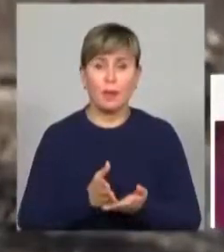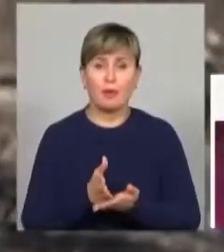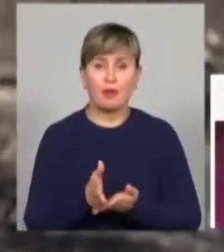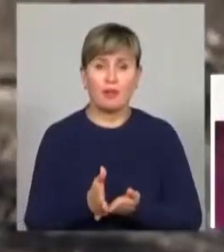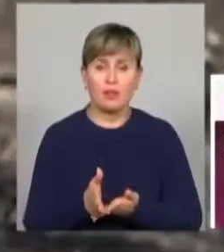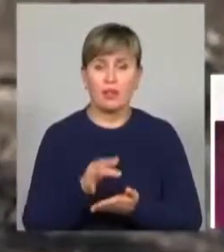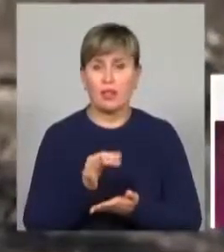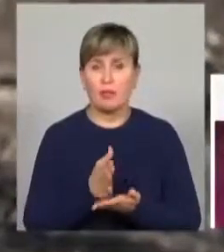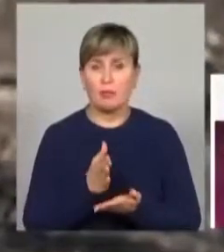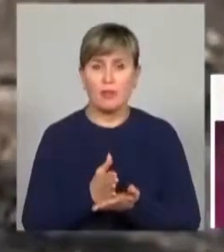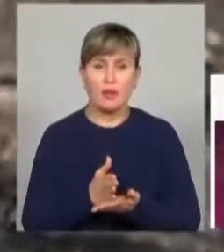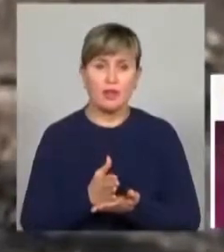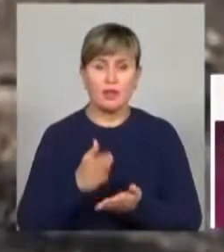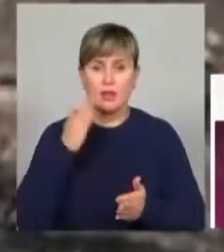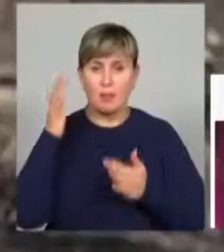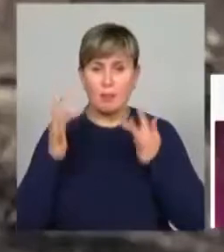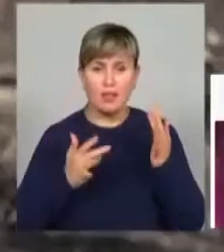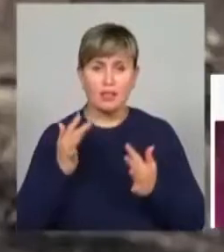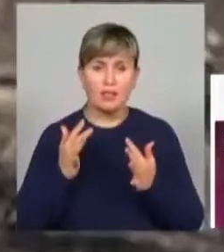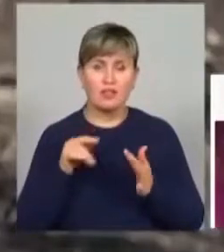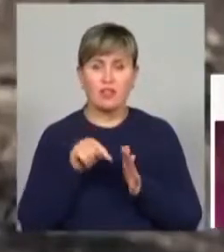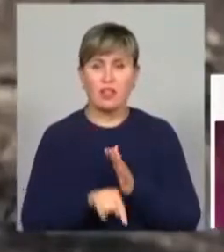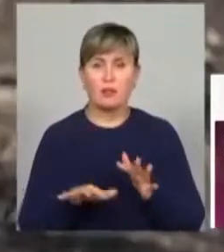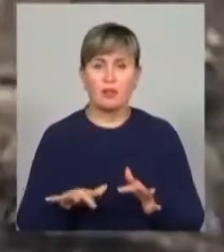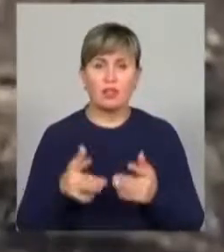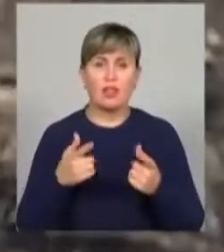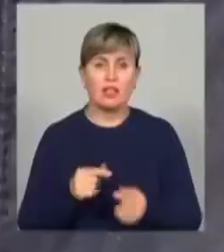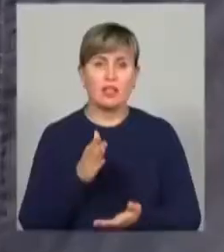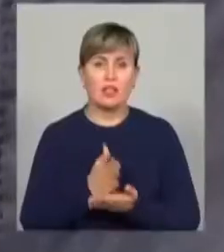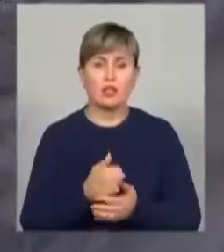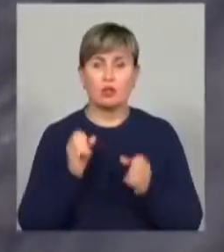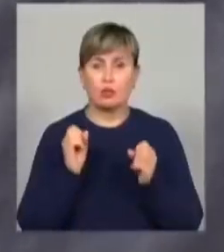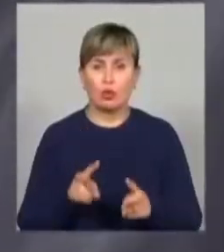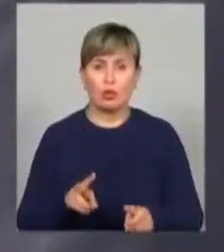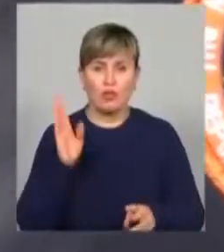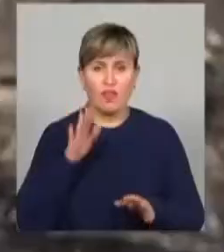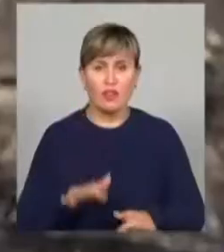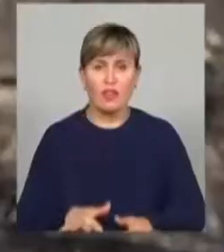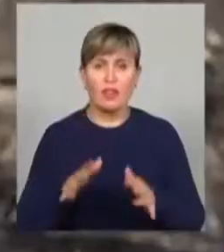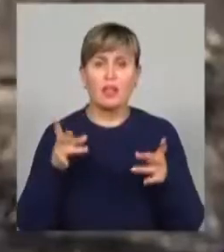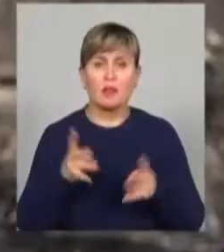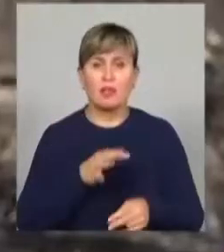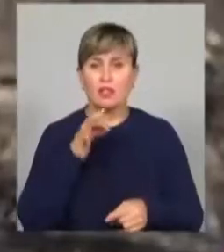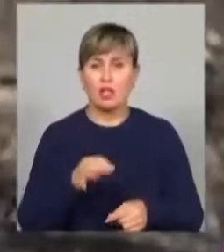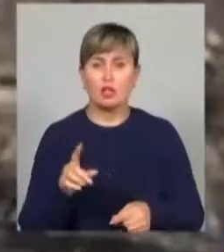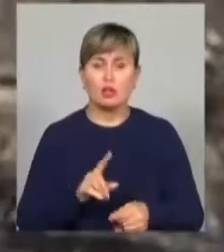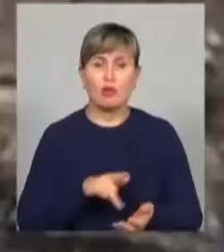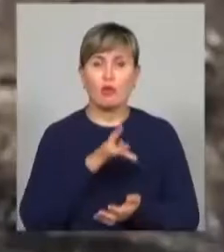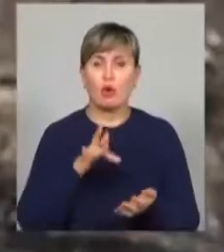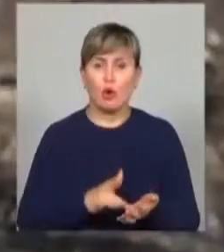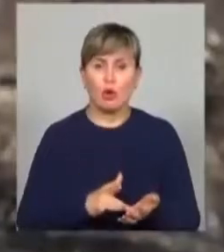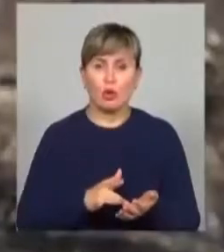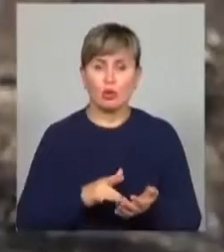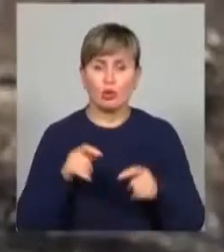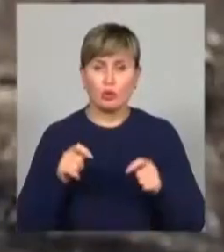и имеет практический смысл именно в тех местах где имеется угроза подтопления необходимо отметить что в городе поводка